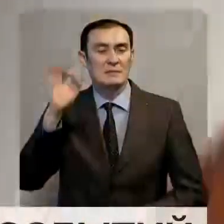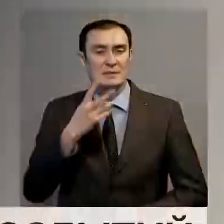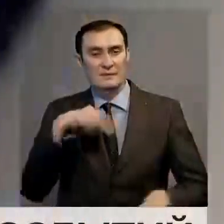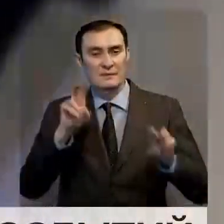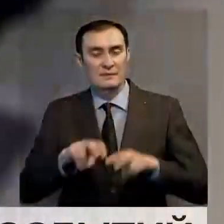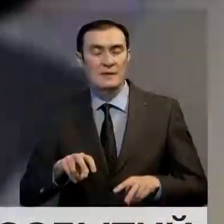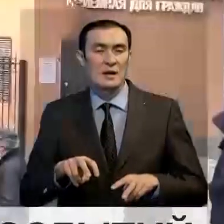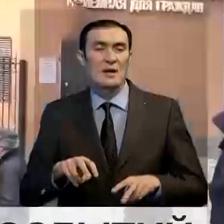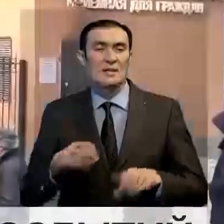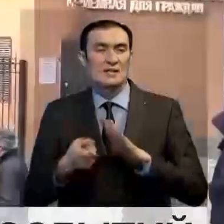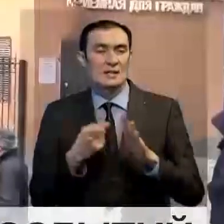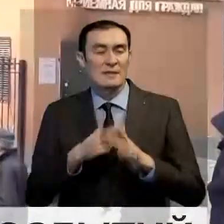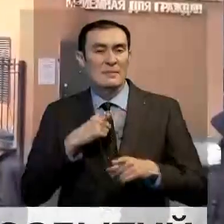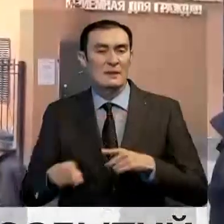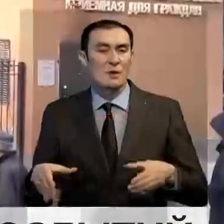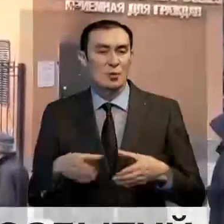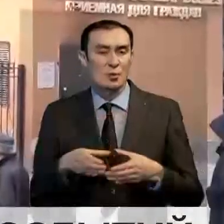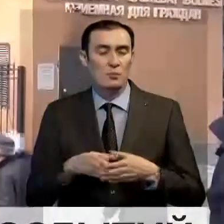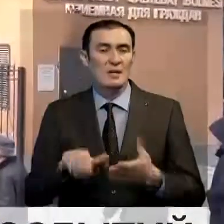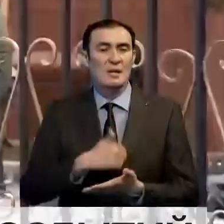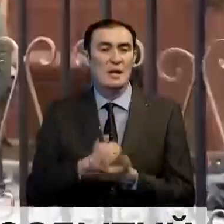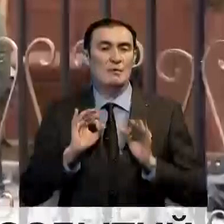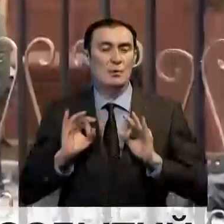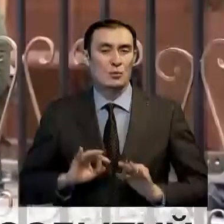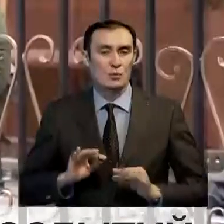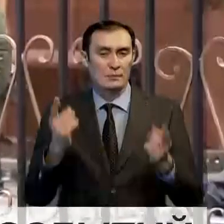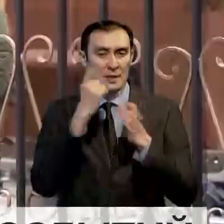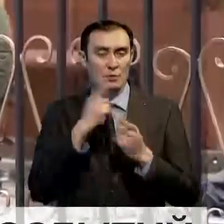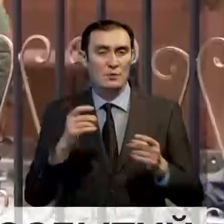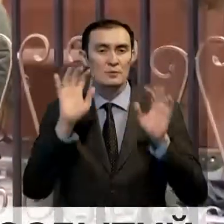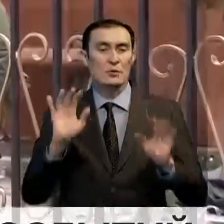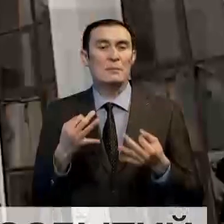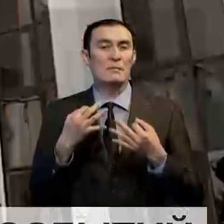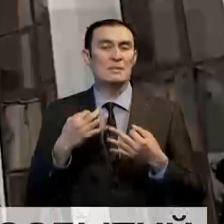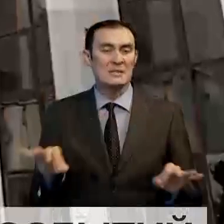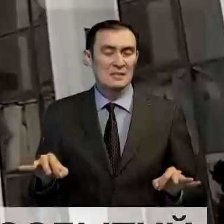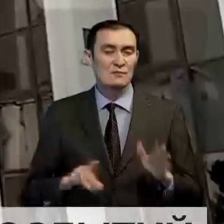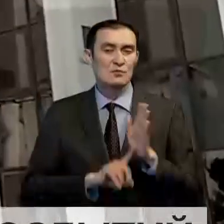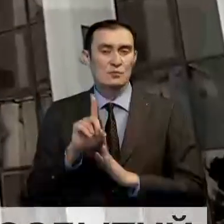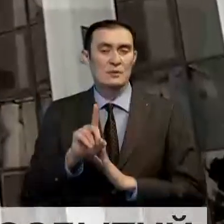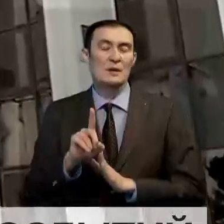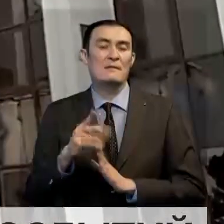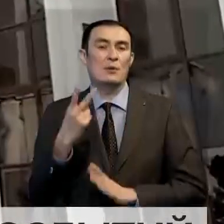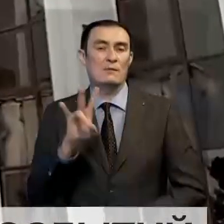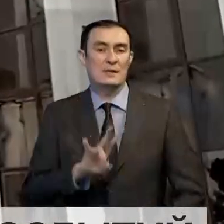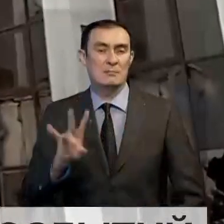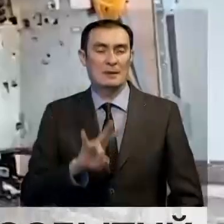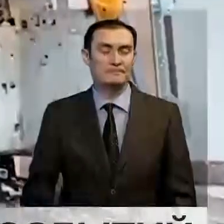расследовала межведомственная следственно-оперативная группа Генеральной прокуратуры. Напомню, закон об амнистии вступил в силу 2 ноября.